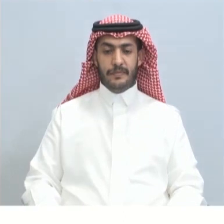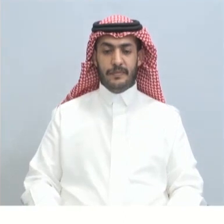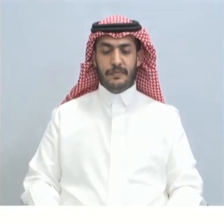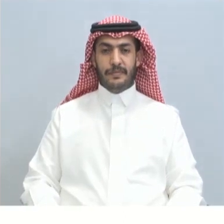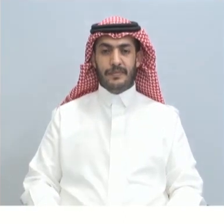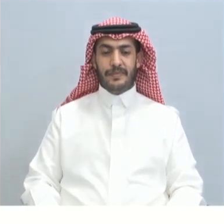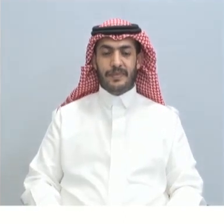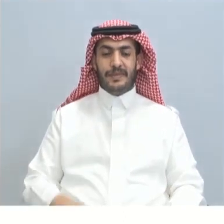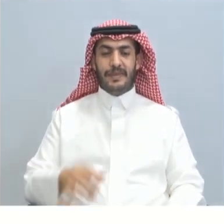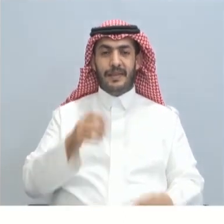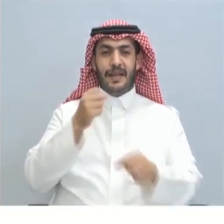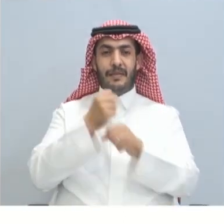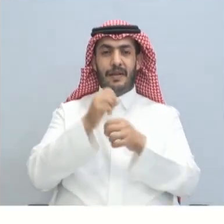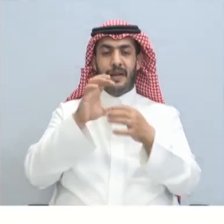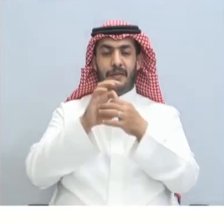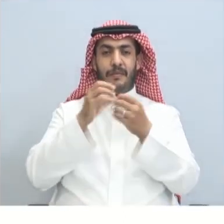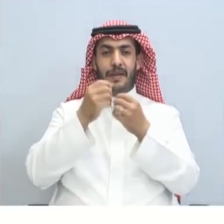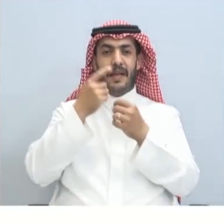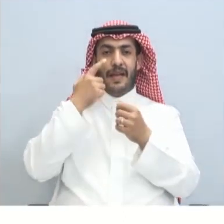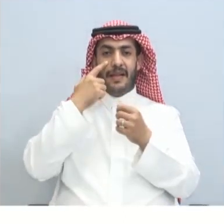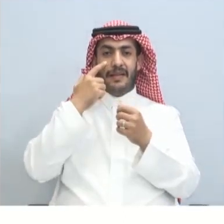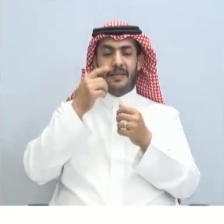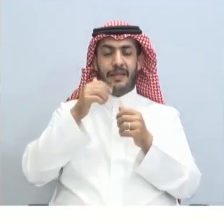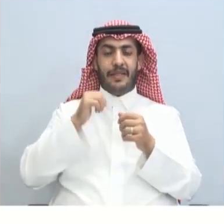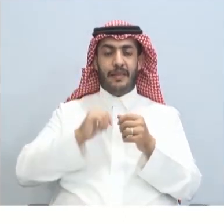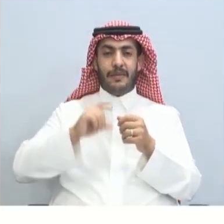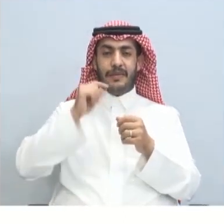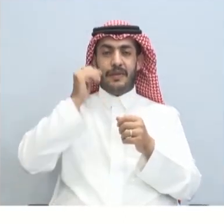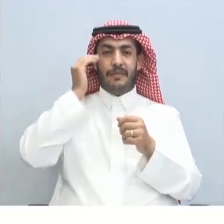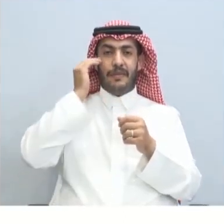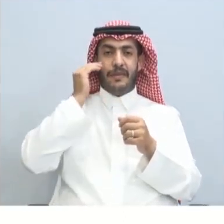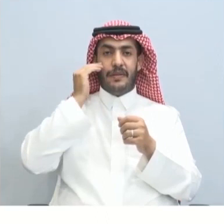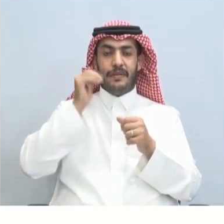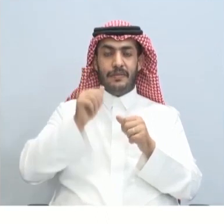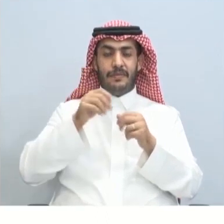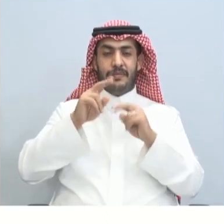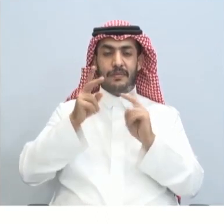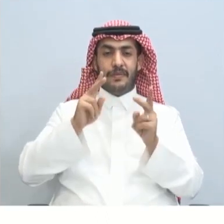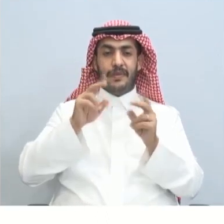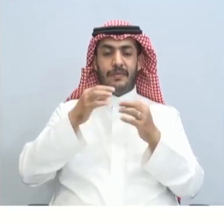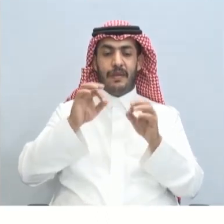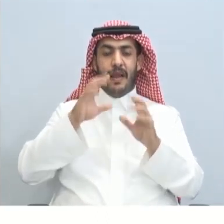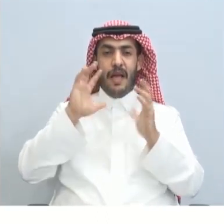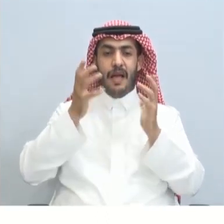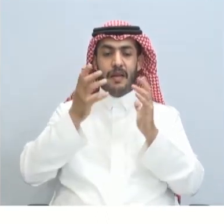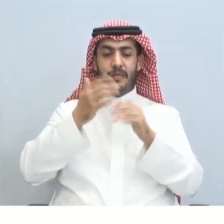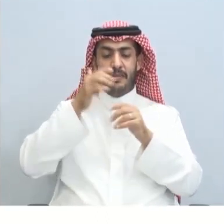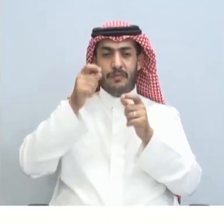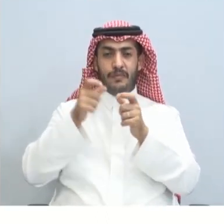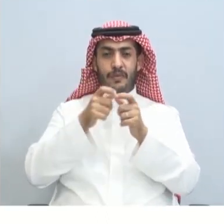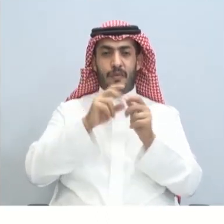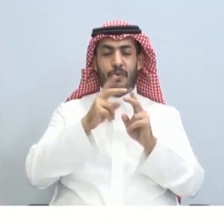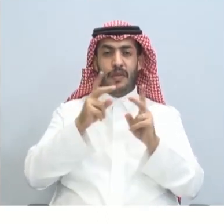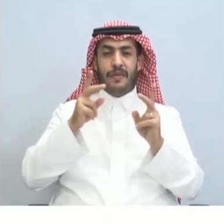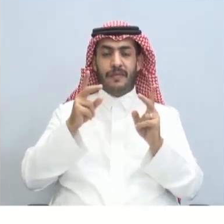والفيزيائيه في عمليه الربط مع الحياه اعزائي الطلبه يصنف كل شيء في العالم الى مجموعات